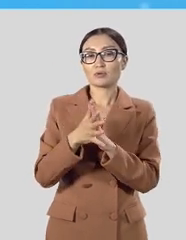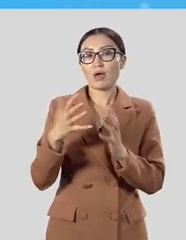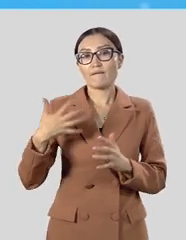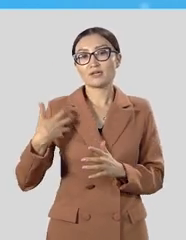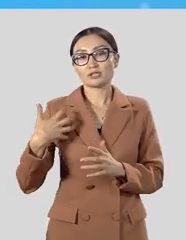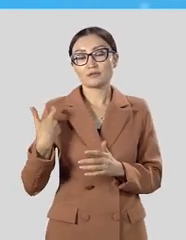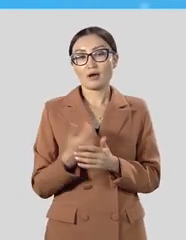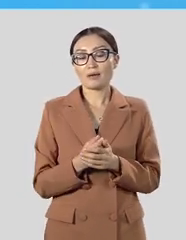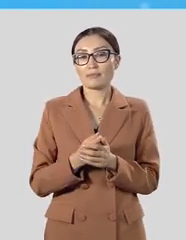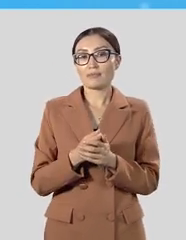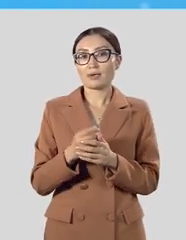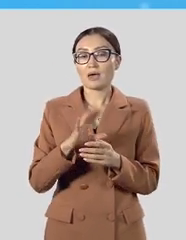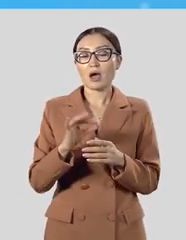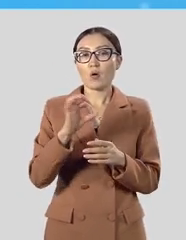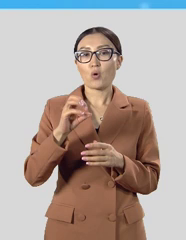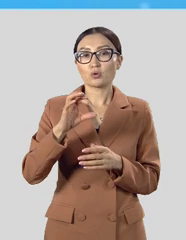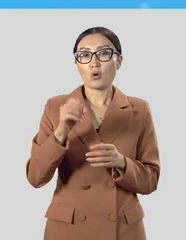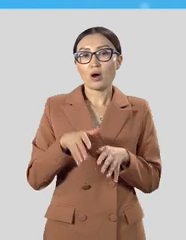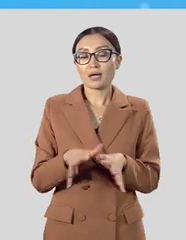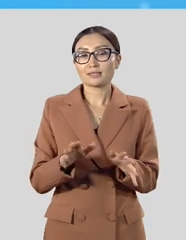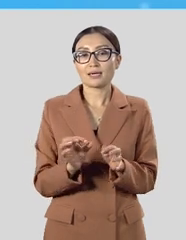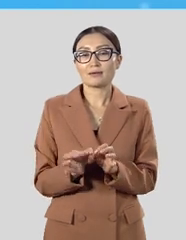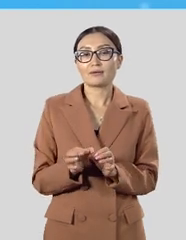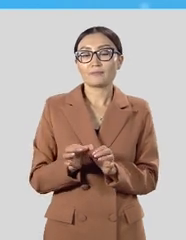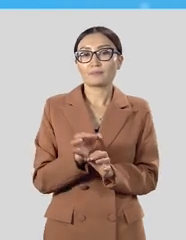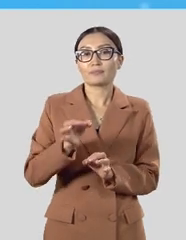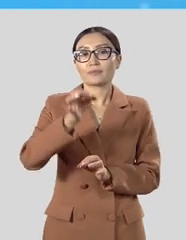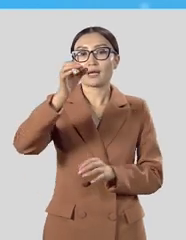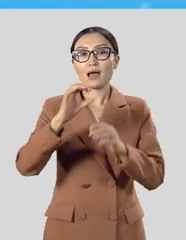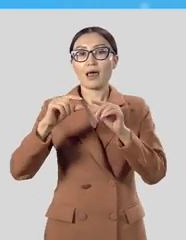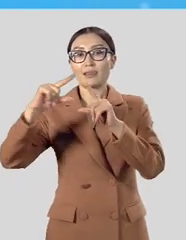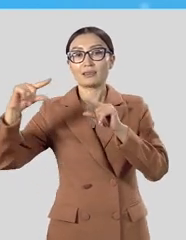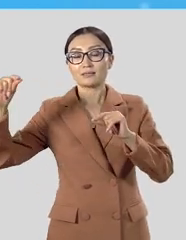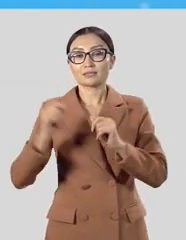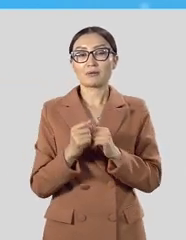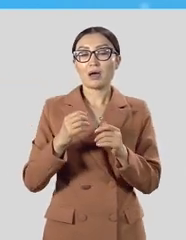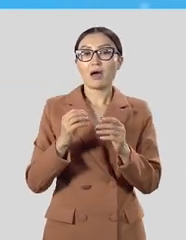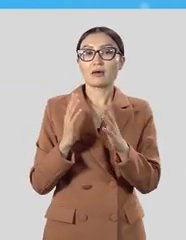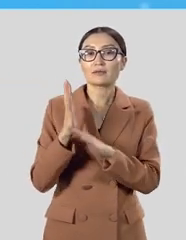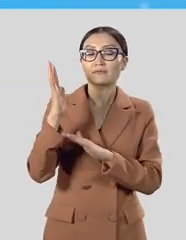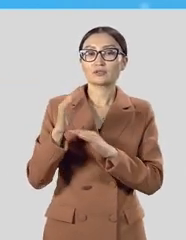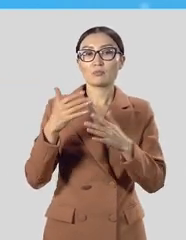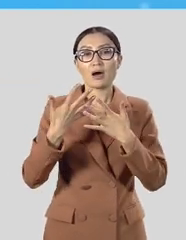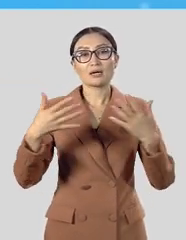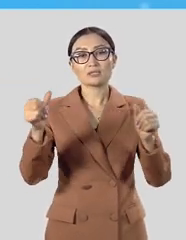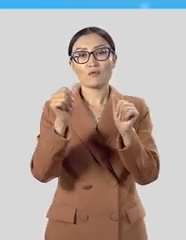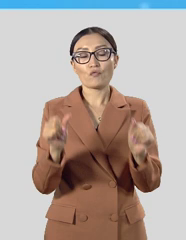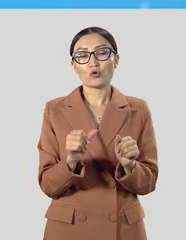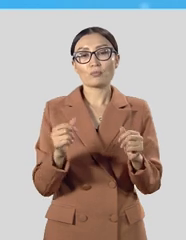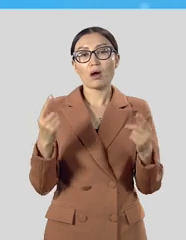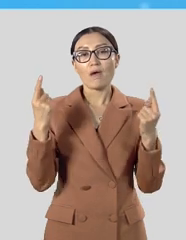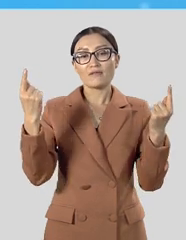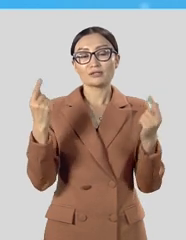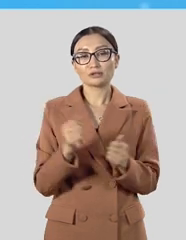веществами передвигается от корней к листьям. Древесина образована разными по форме и величине